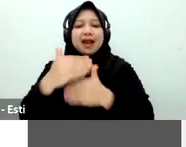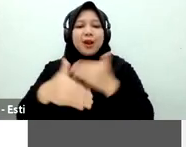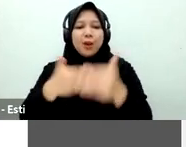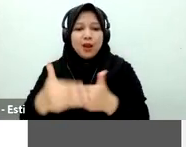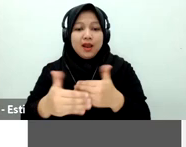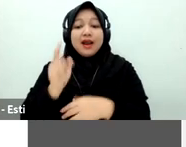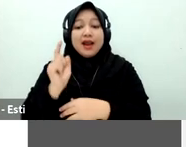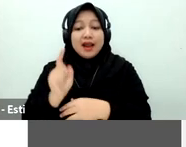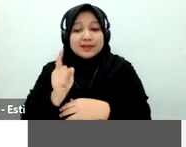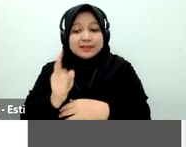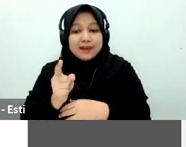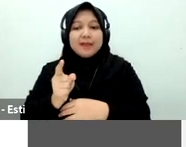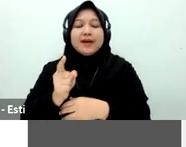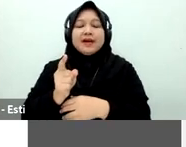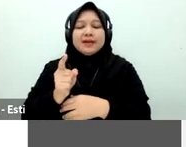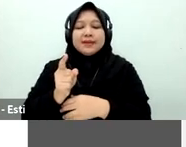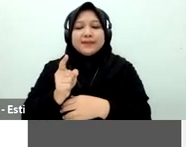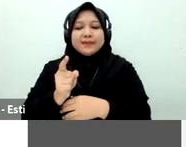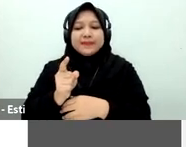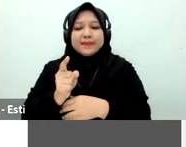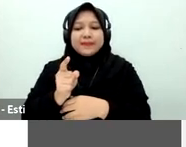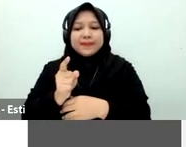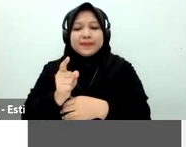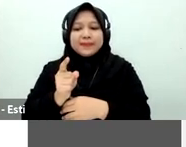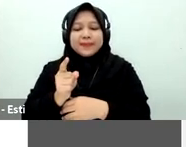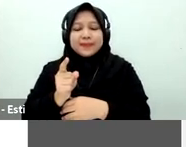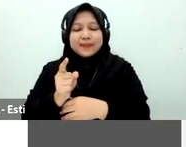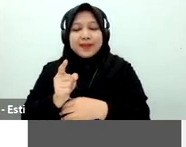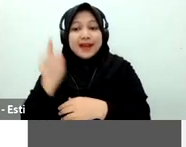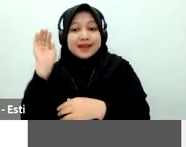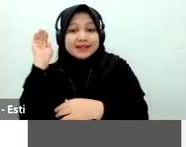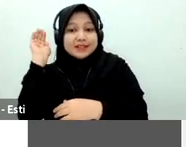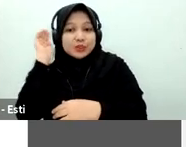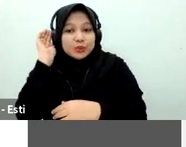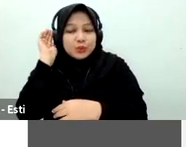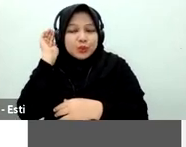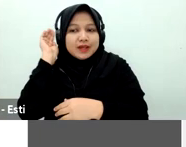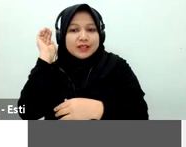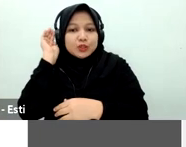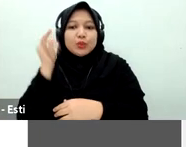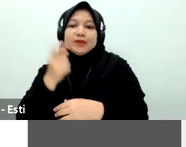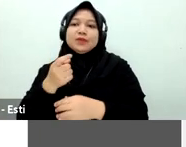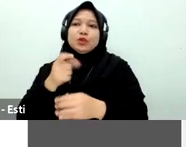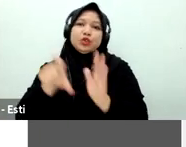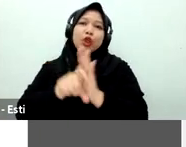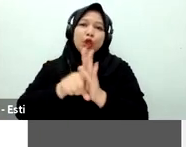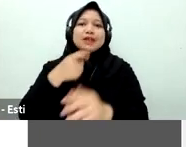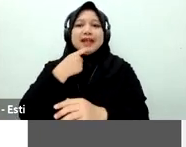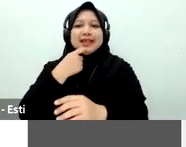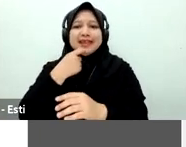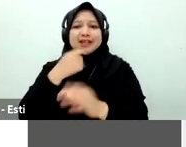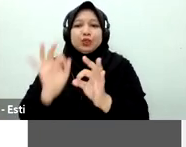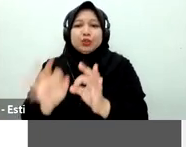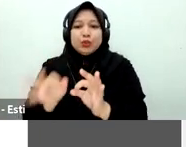Itu yang kaitanya dengan pengguna misalnya kaitannya CV usernya